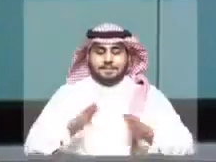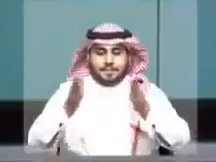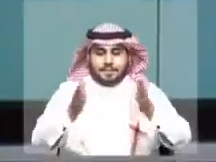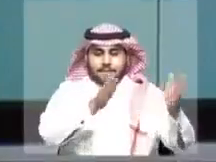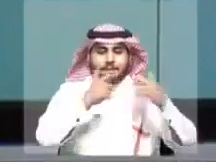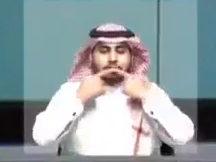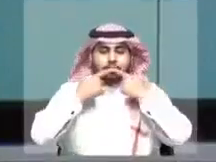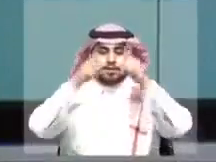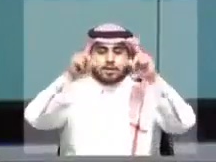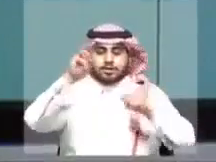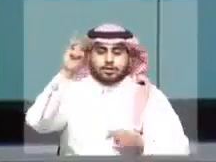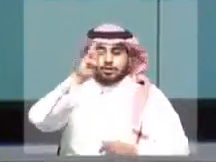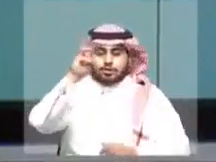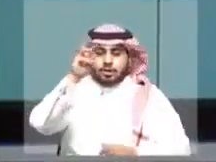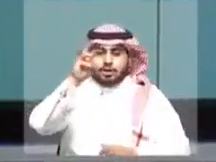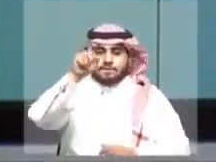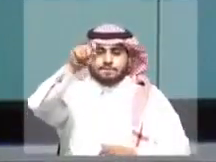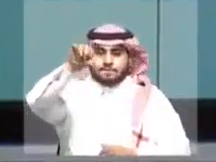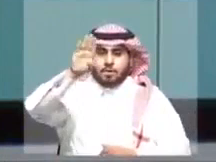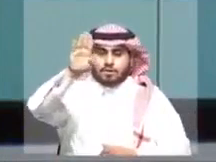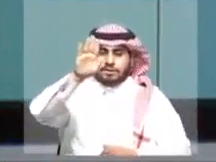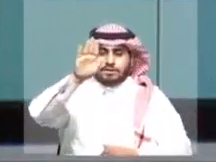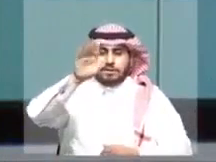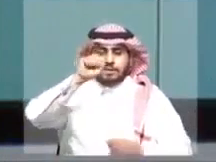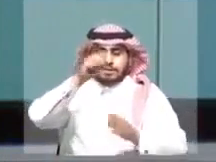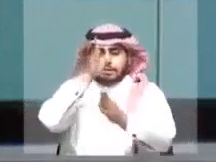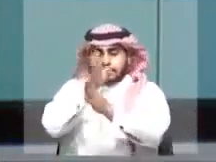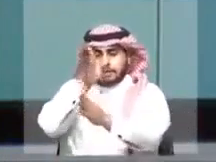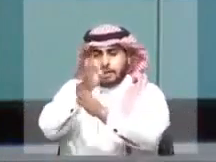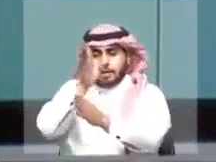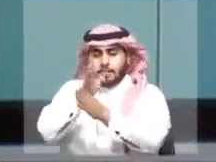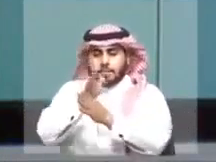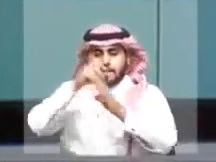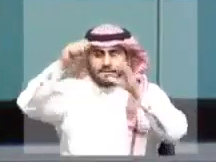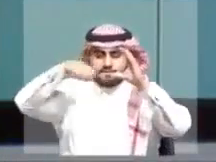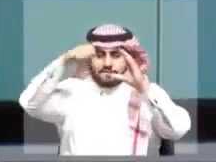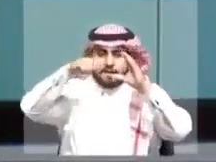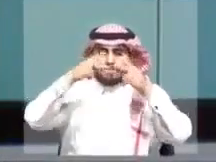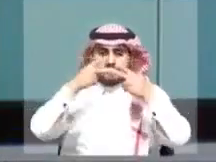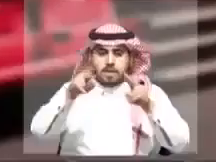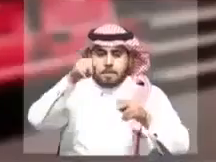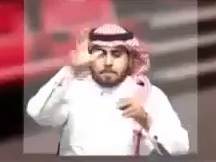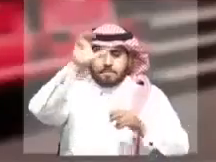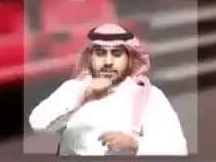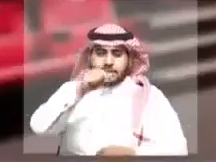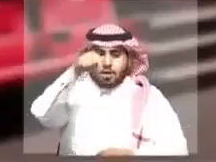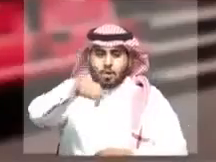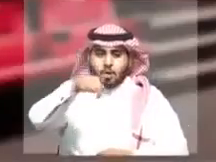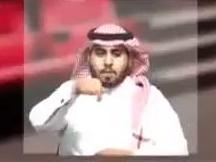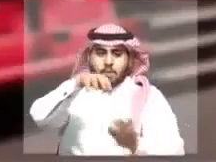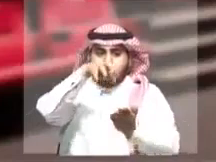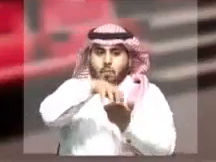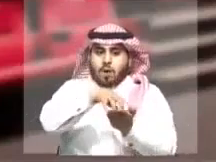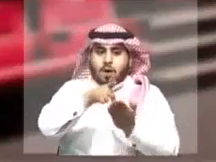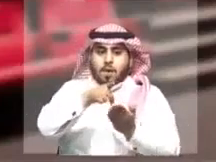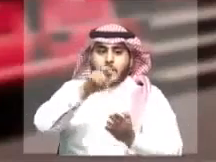أعلنت شركة فوكس سينما عن افتتاح أولى صالات عرض الأفلام التابعة لها مساء اليوم في مول الرياض